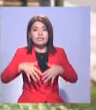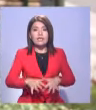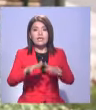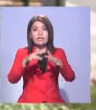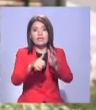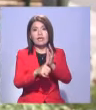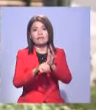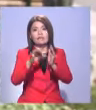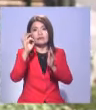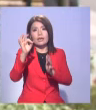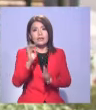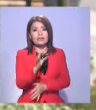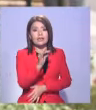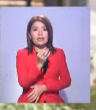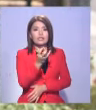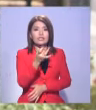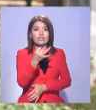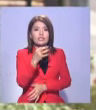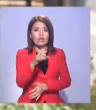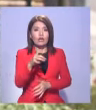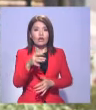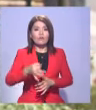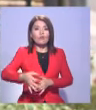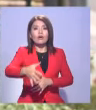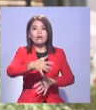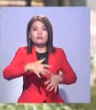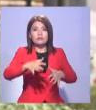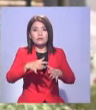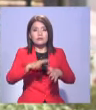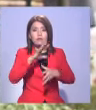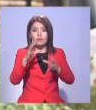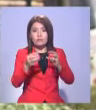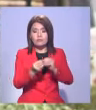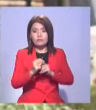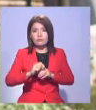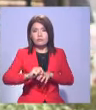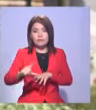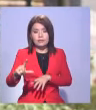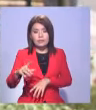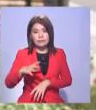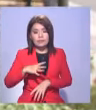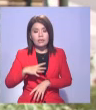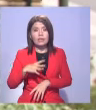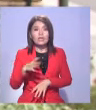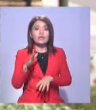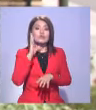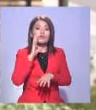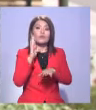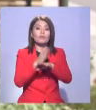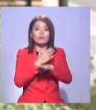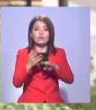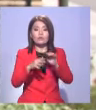60% Тәжікстан Республикасындағы мұздықтардан қалыптасады. Ал енді соңғы жылдары жаңағы суды бөлісу